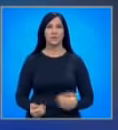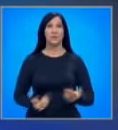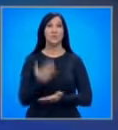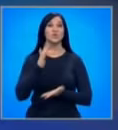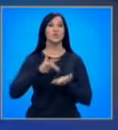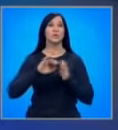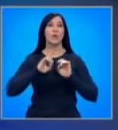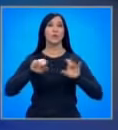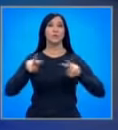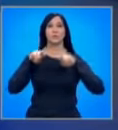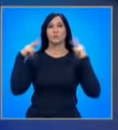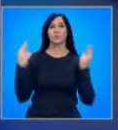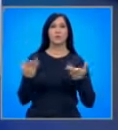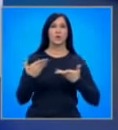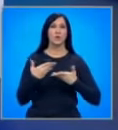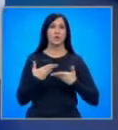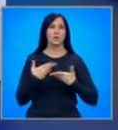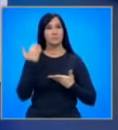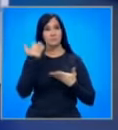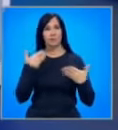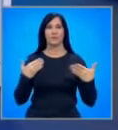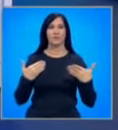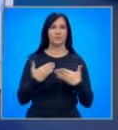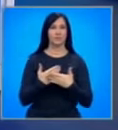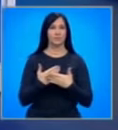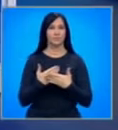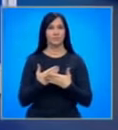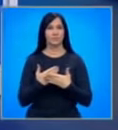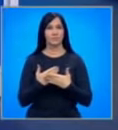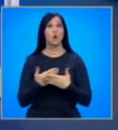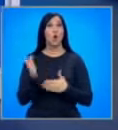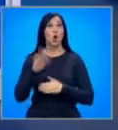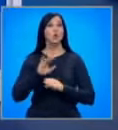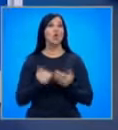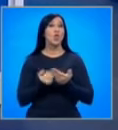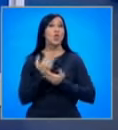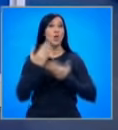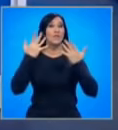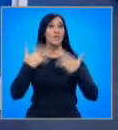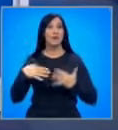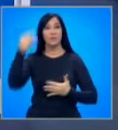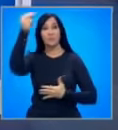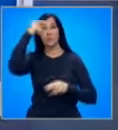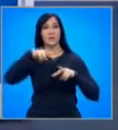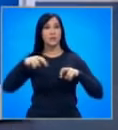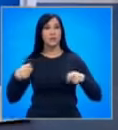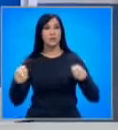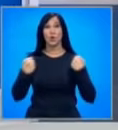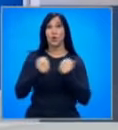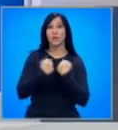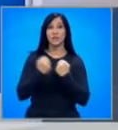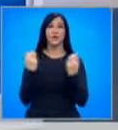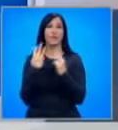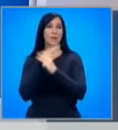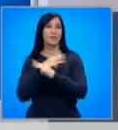Започва централната емисия по света и у нас. Аз съм Аделина Радева. Аз съм Спас Кьосов. Добър вечер. Още нови данни за българските разследващи от катастрофата